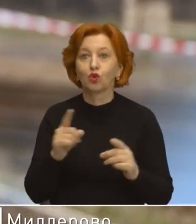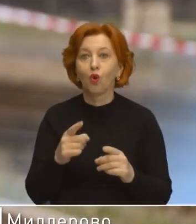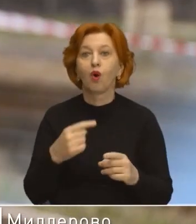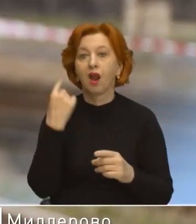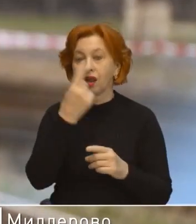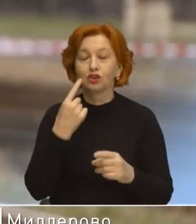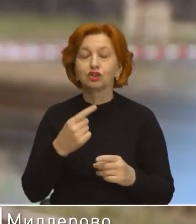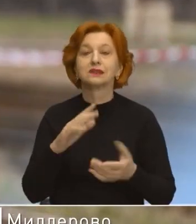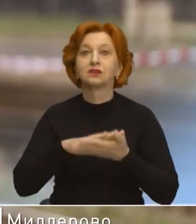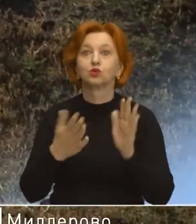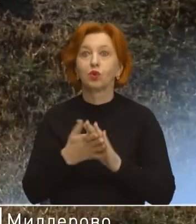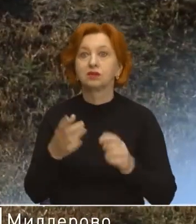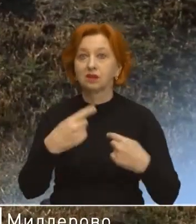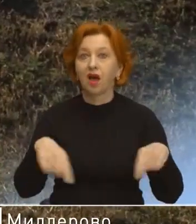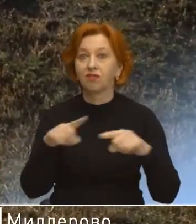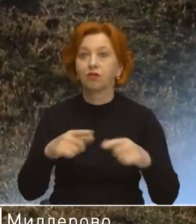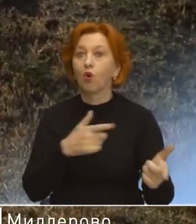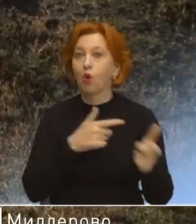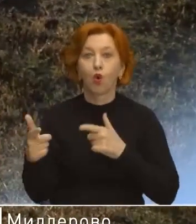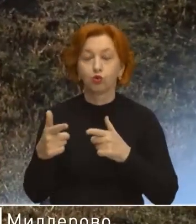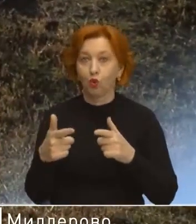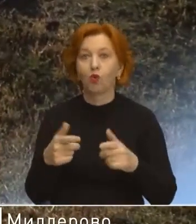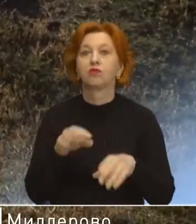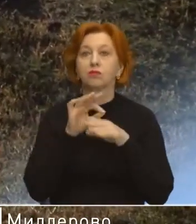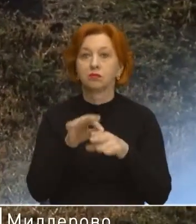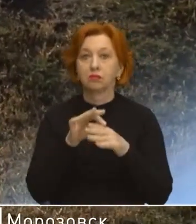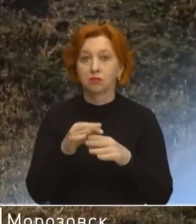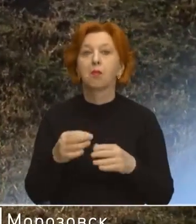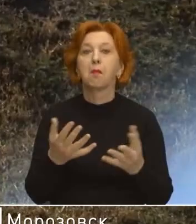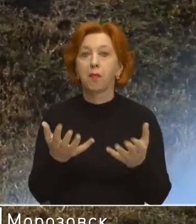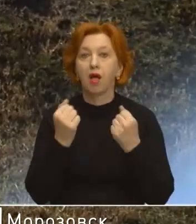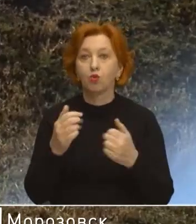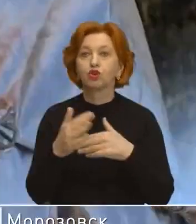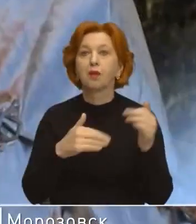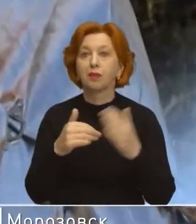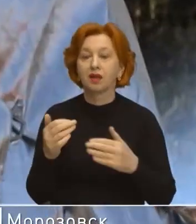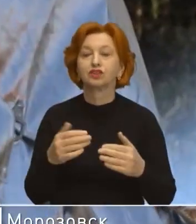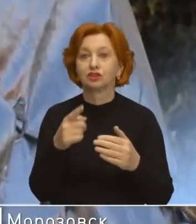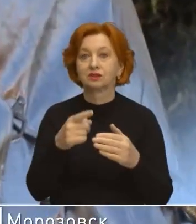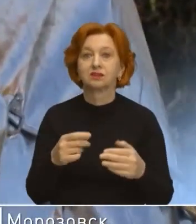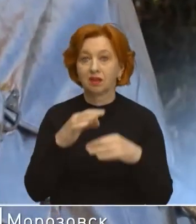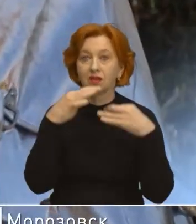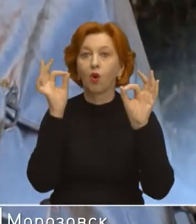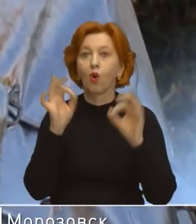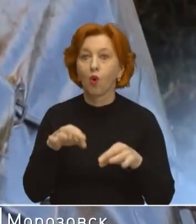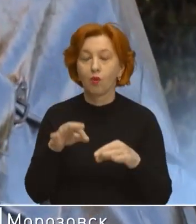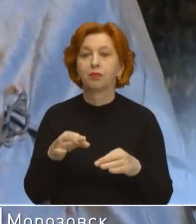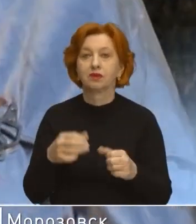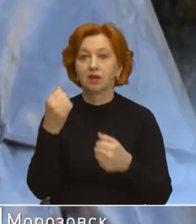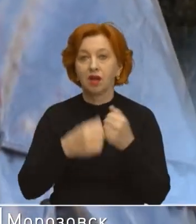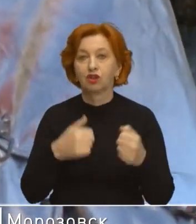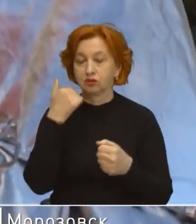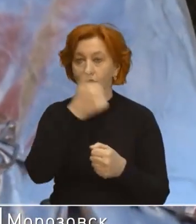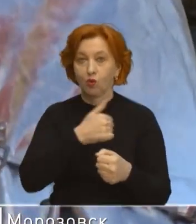состав готов к отражению данной ситуации. Получает практические навыки ежегодно в ходе таких тренировок. Очень